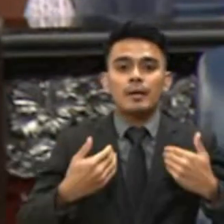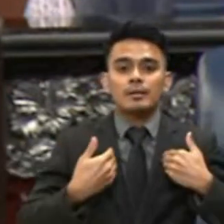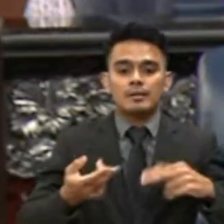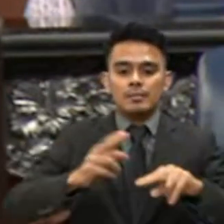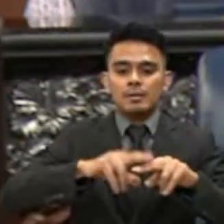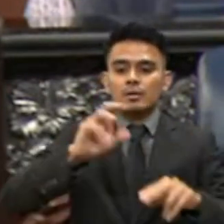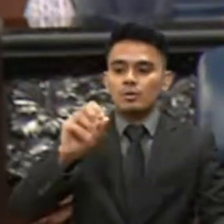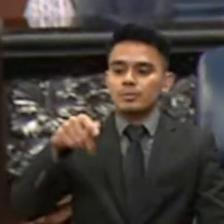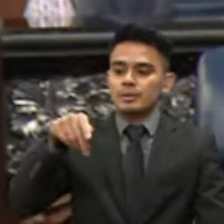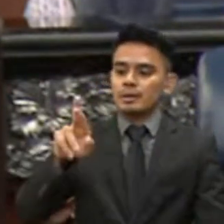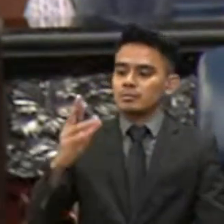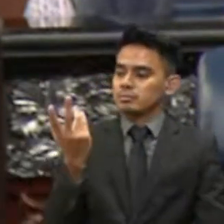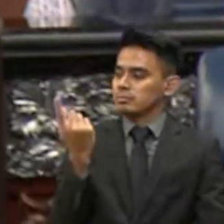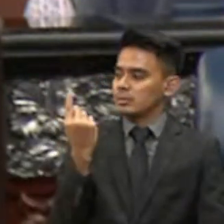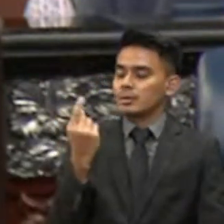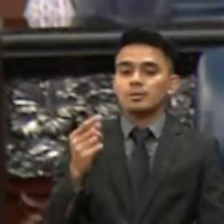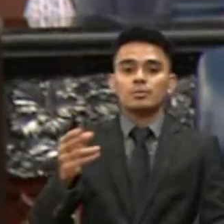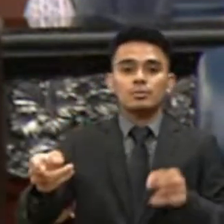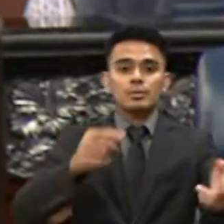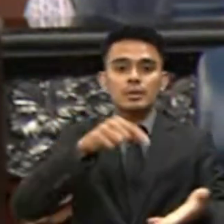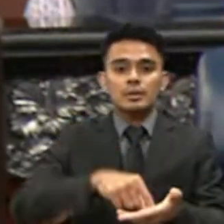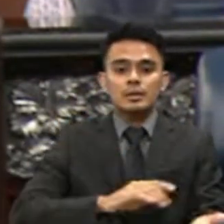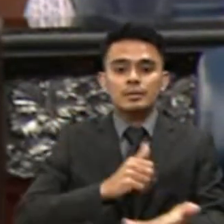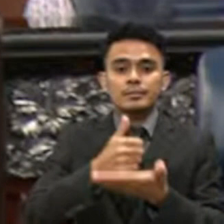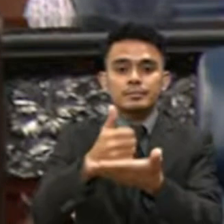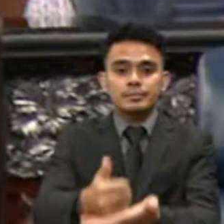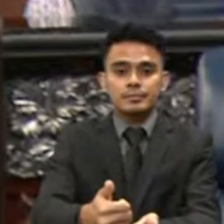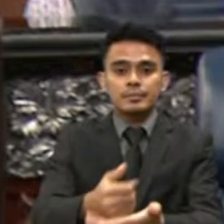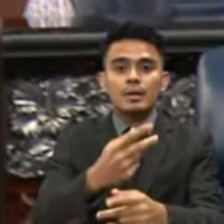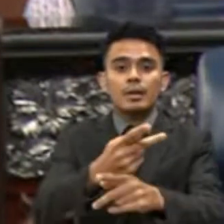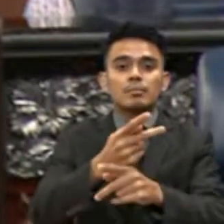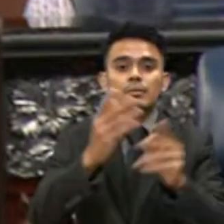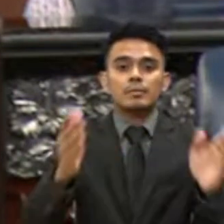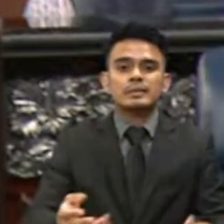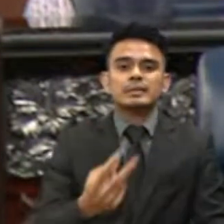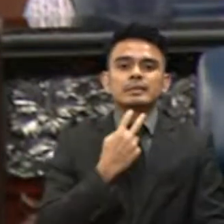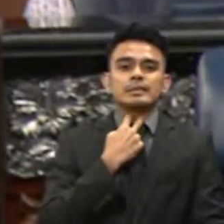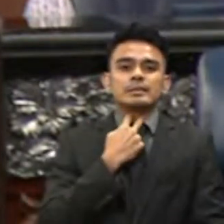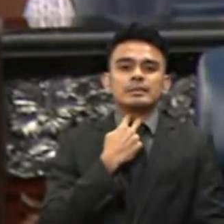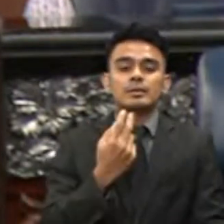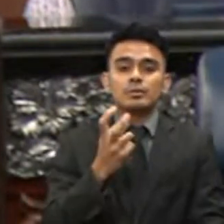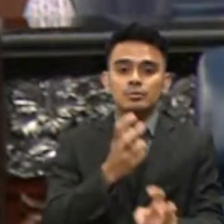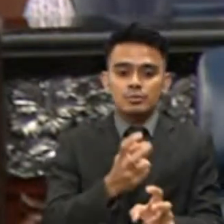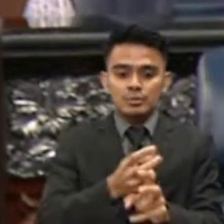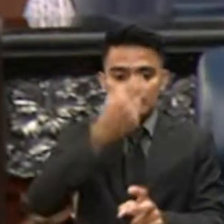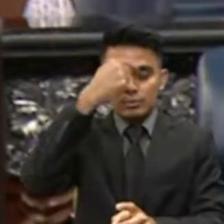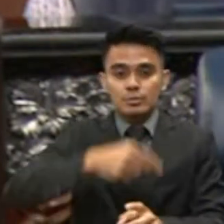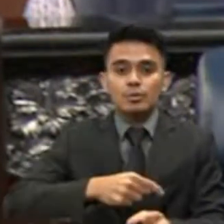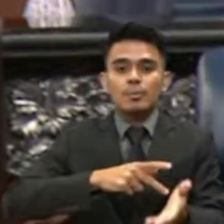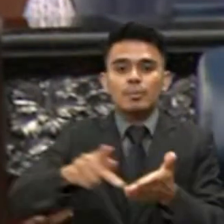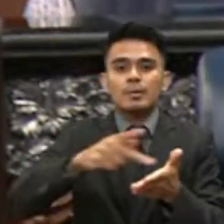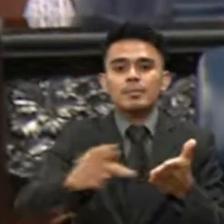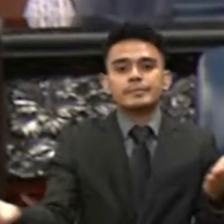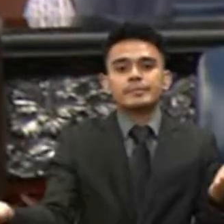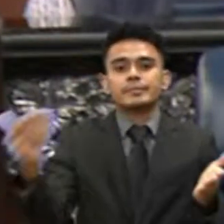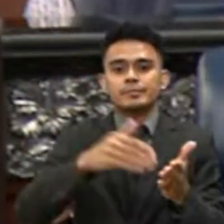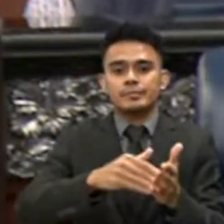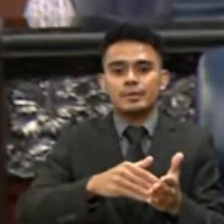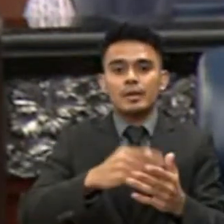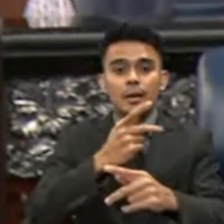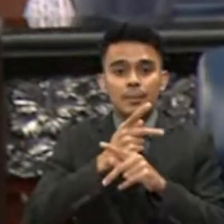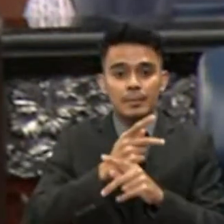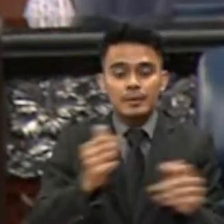baru-baru ini usai ini termasuk membantu peminjam yang terkesan dan menghadapi kesulitan untuk membuat bayaran balik pinjaman